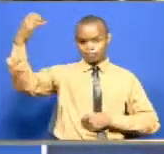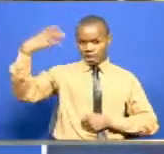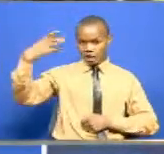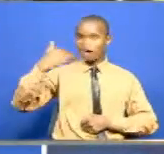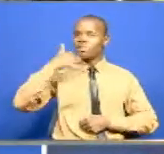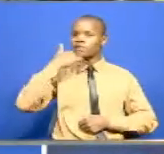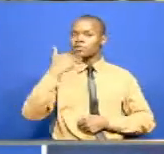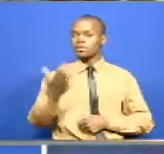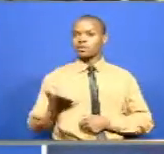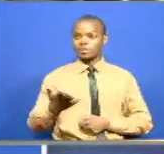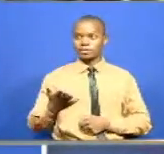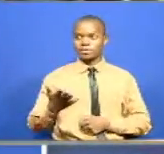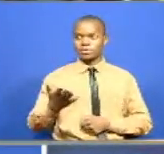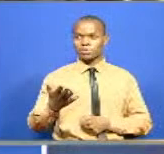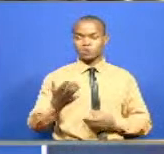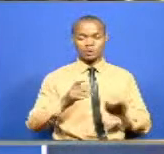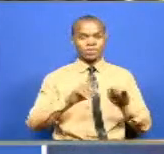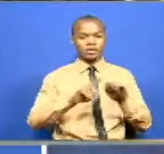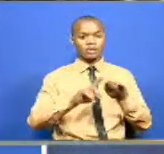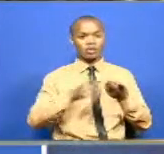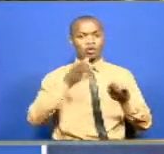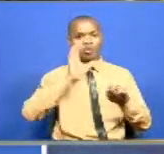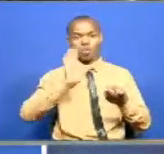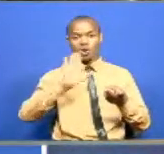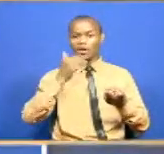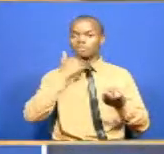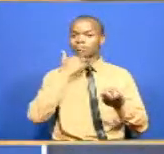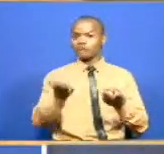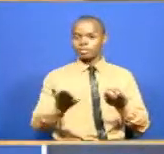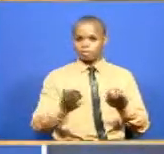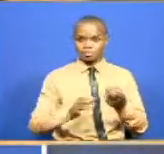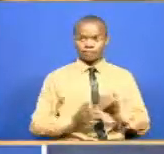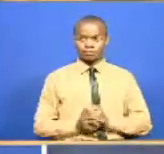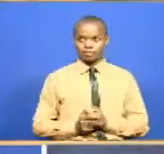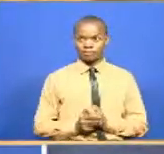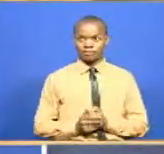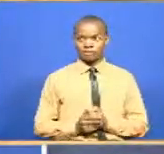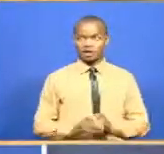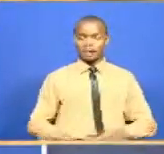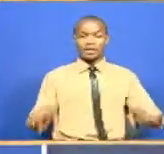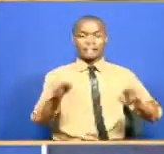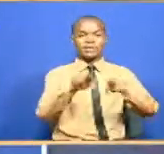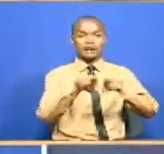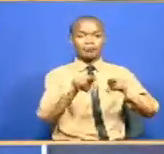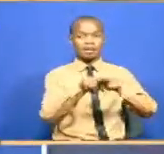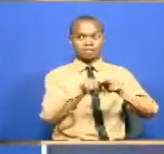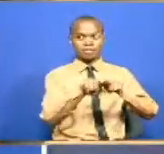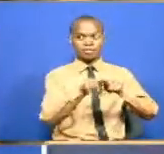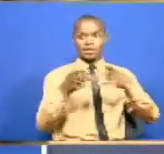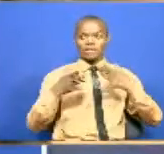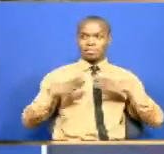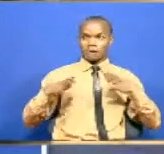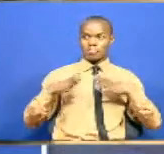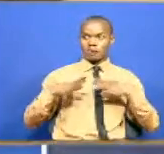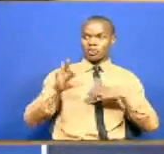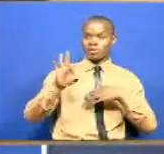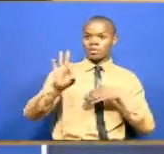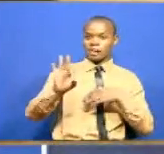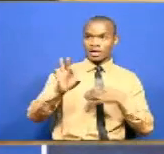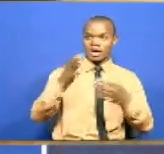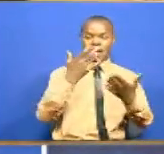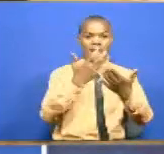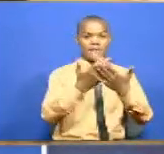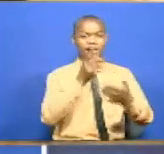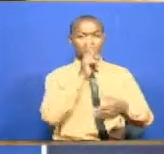kwa mfano maji hakuna. Wakati oho, watu watatu wametiwa nguvuni baada